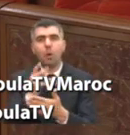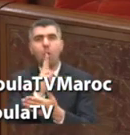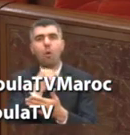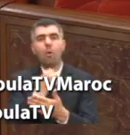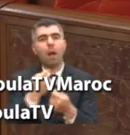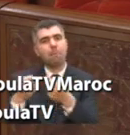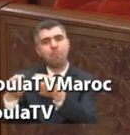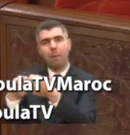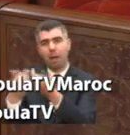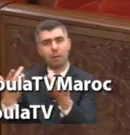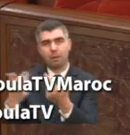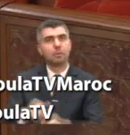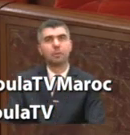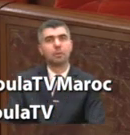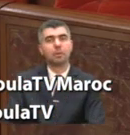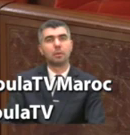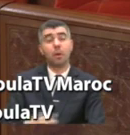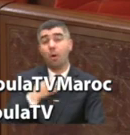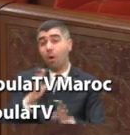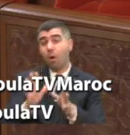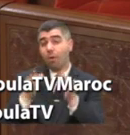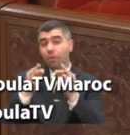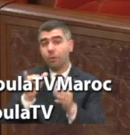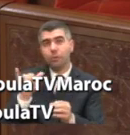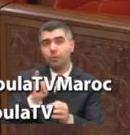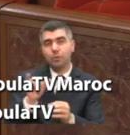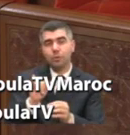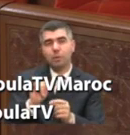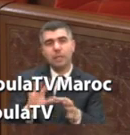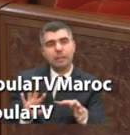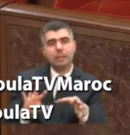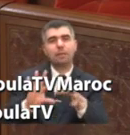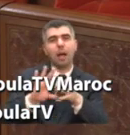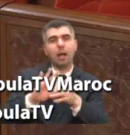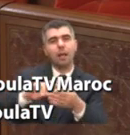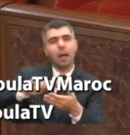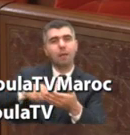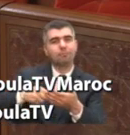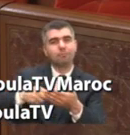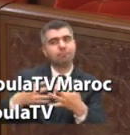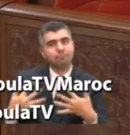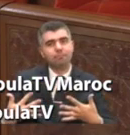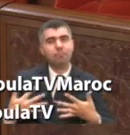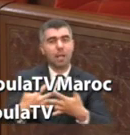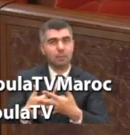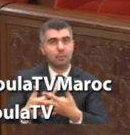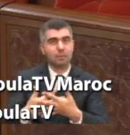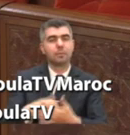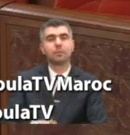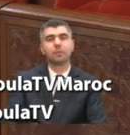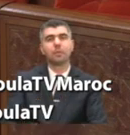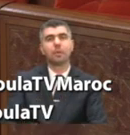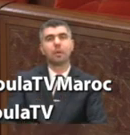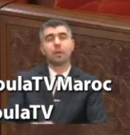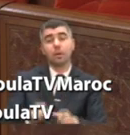والقطاع الخاص بشكل عام. راه الحل أساسي في الاتفاقيات الوطنية، وفي الدور اللي خصها تلعبوا لا نام كذلك، لان واحد